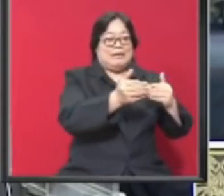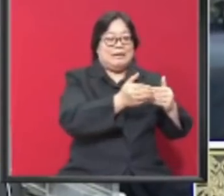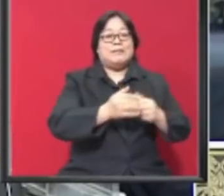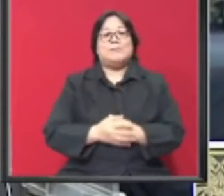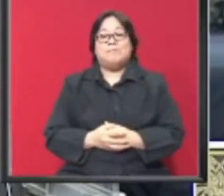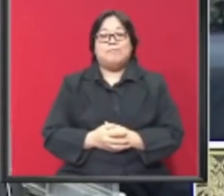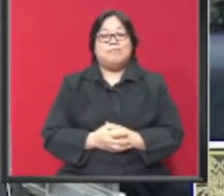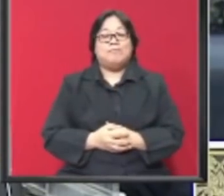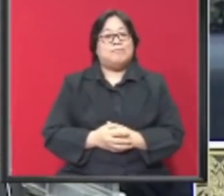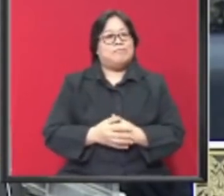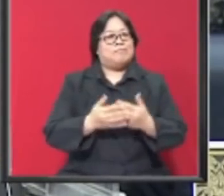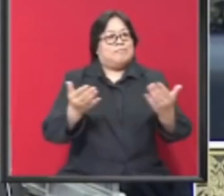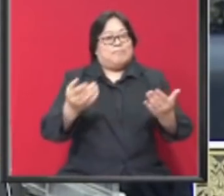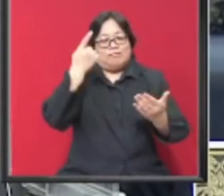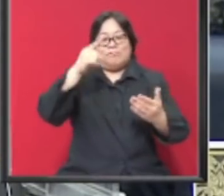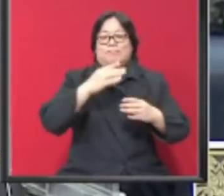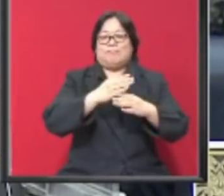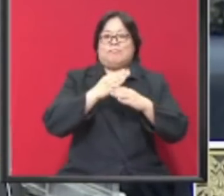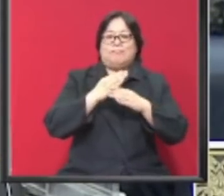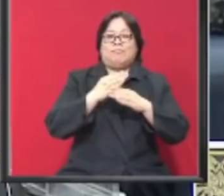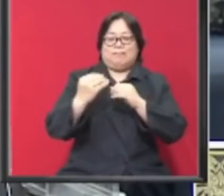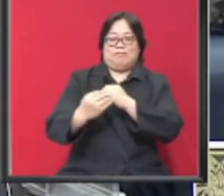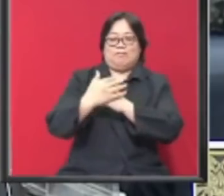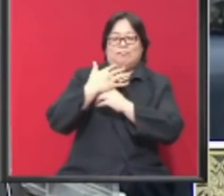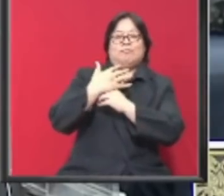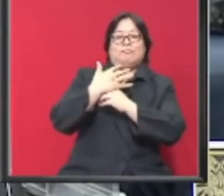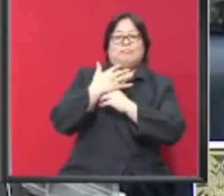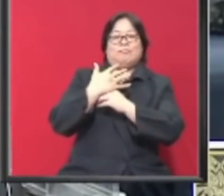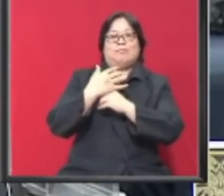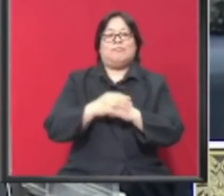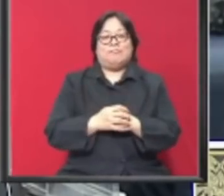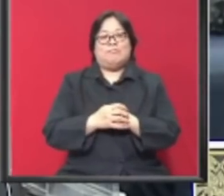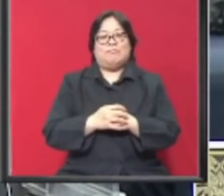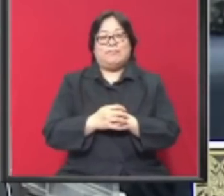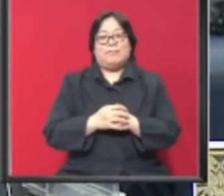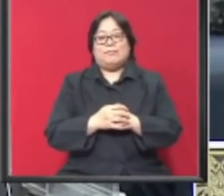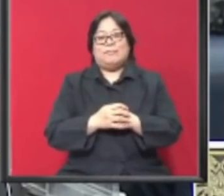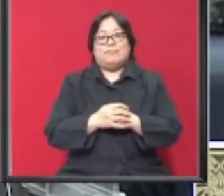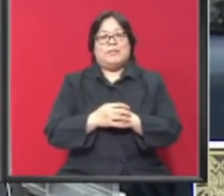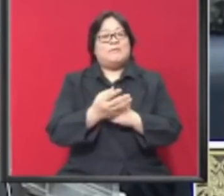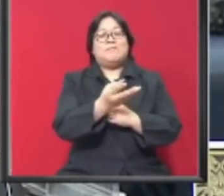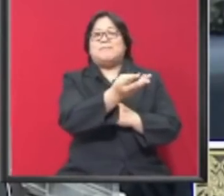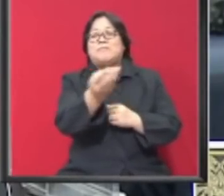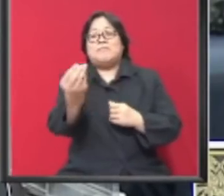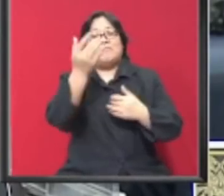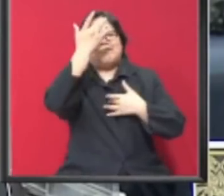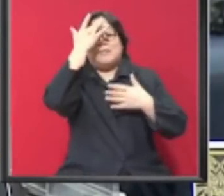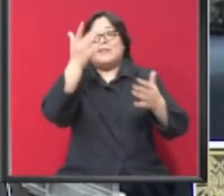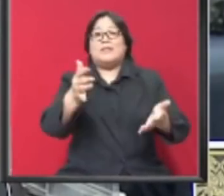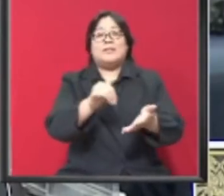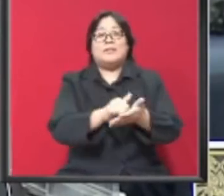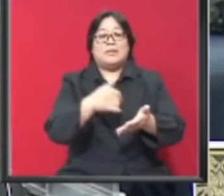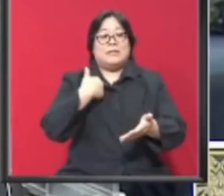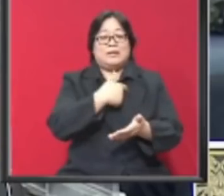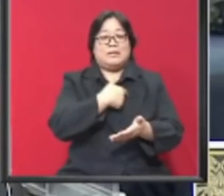apakah untuk melindungi daripada jangkitan daripada beberapa pesakit kita label sakit